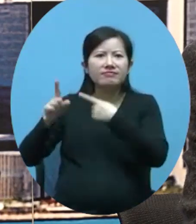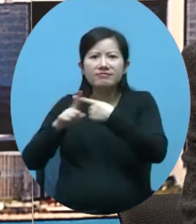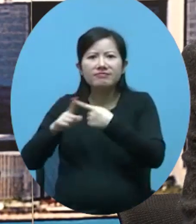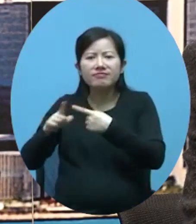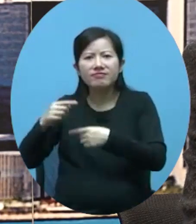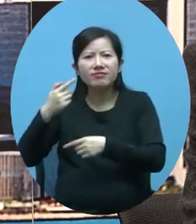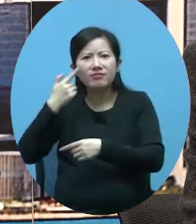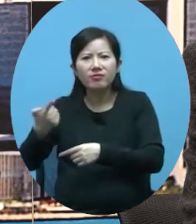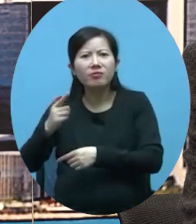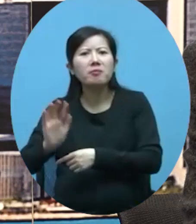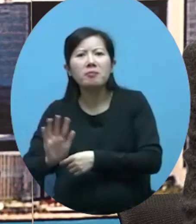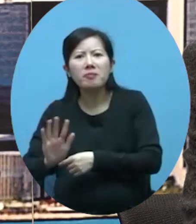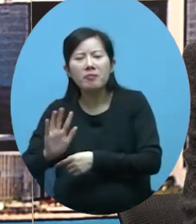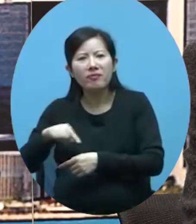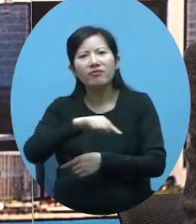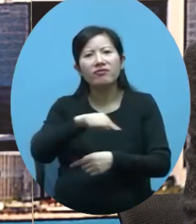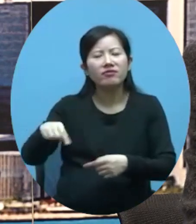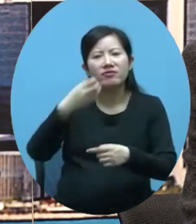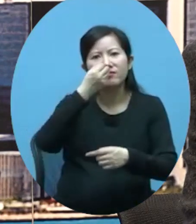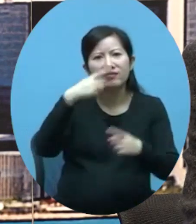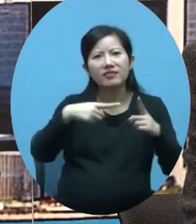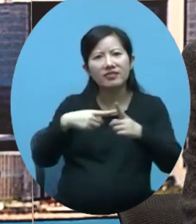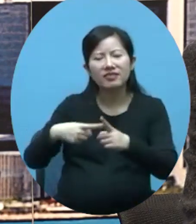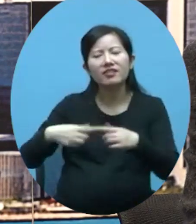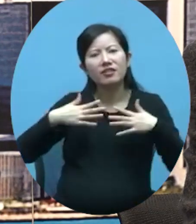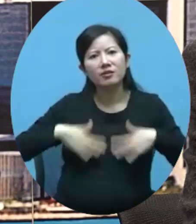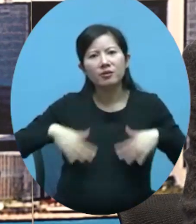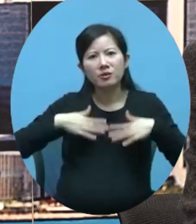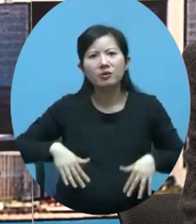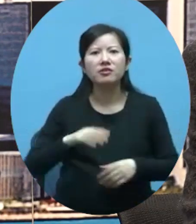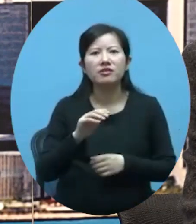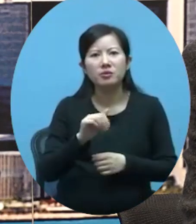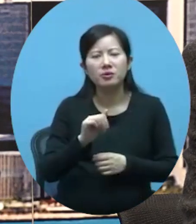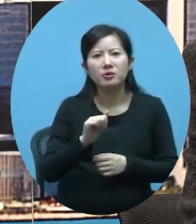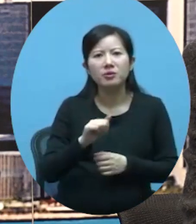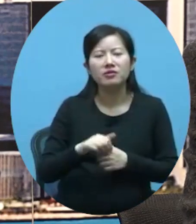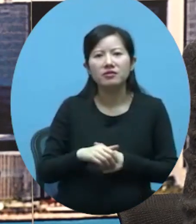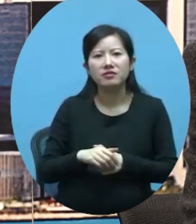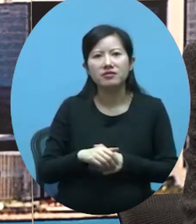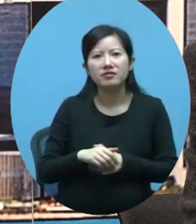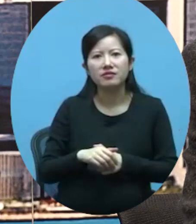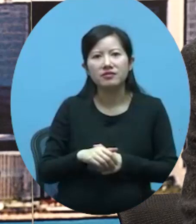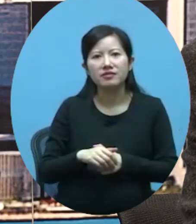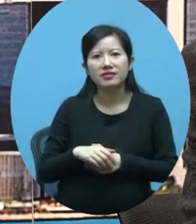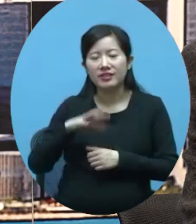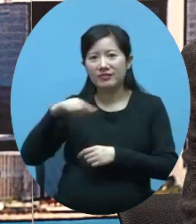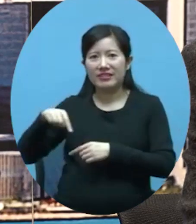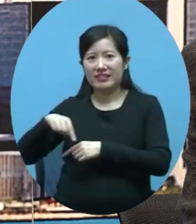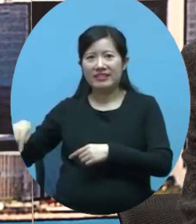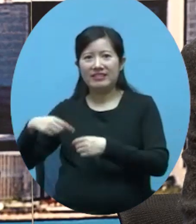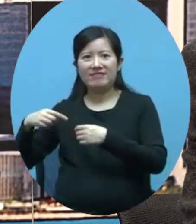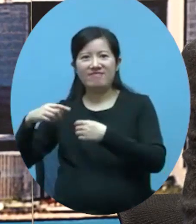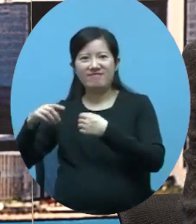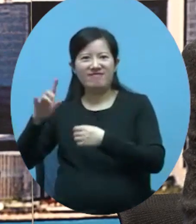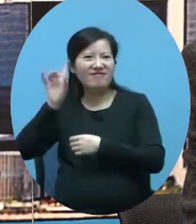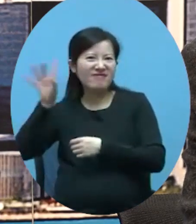我相信市民應該會相對地放心我們當然會盡量和那些他不太守規矩離開了